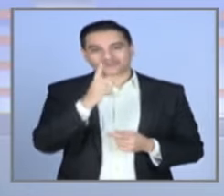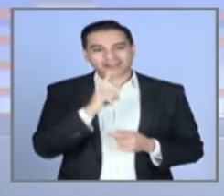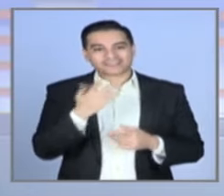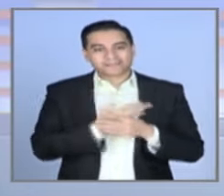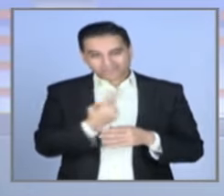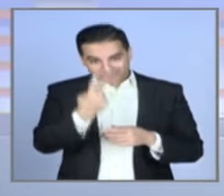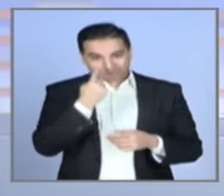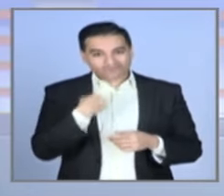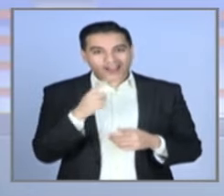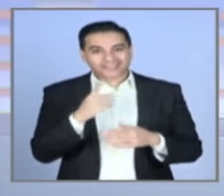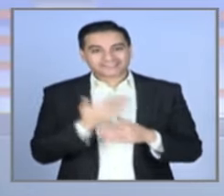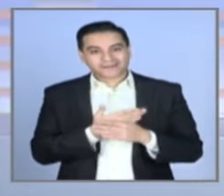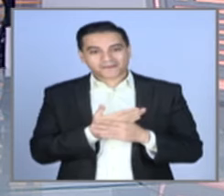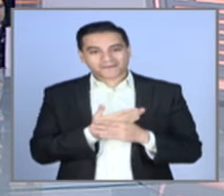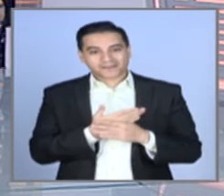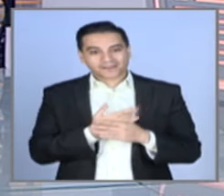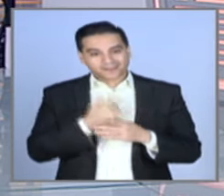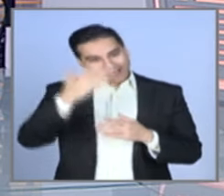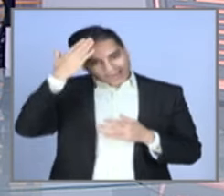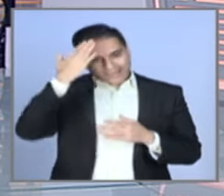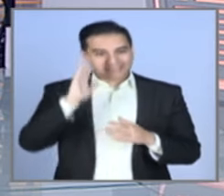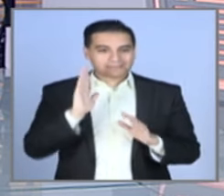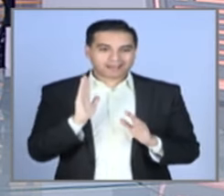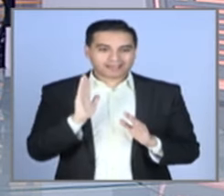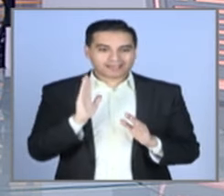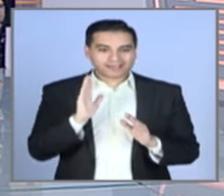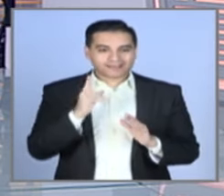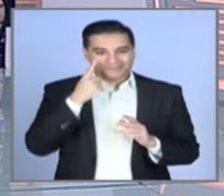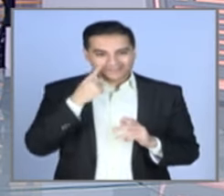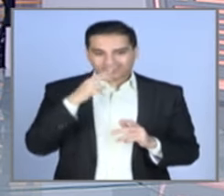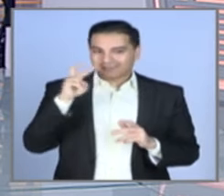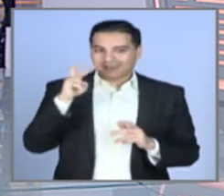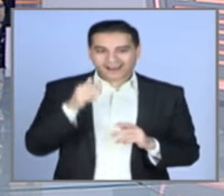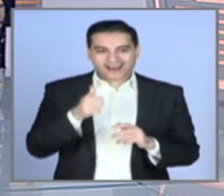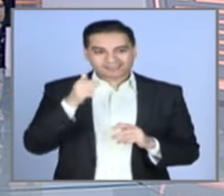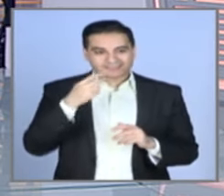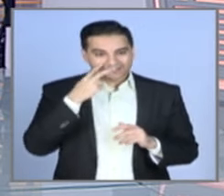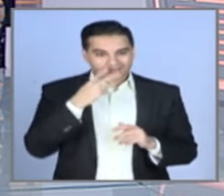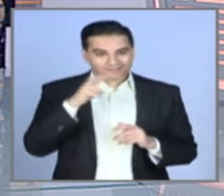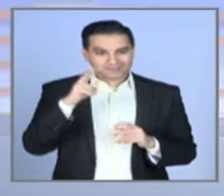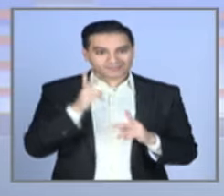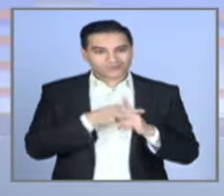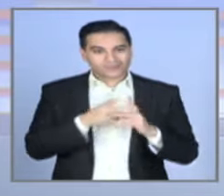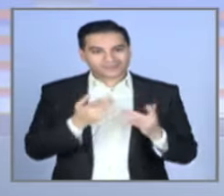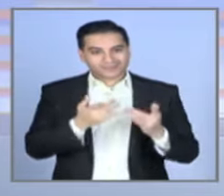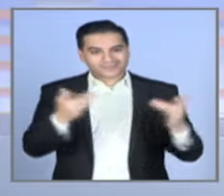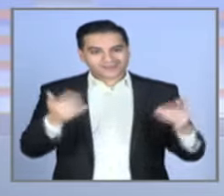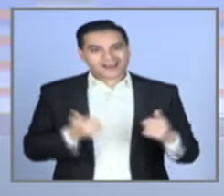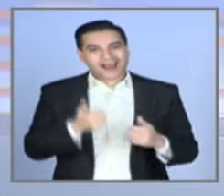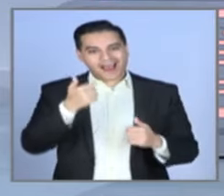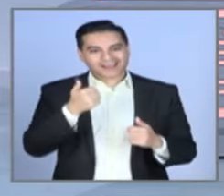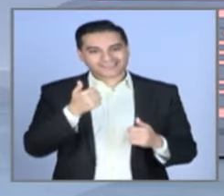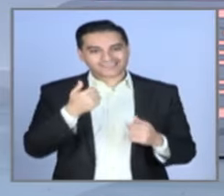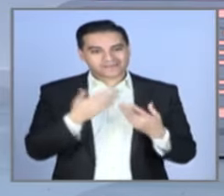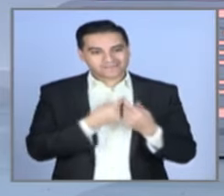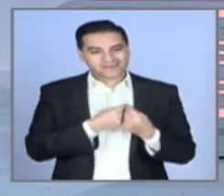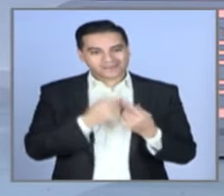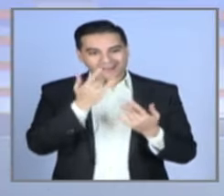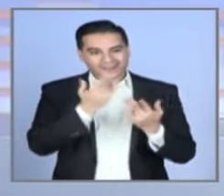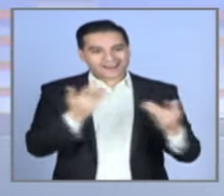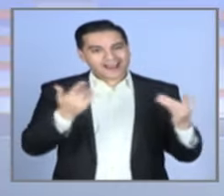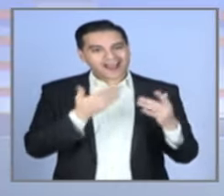مش عايزة تبص لي ليه؟ لا أنت على دماغي بس هناك أحسن. هناك فين؟ هناك. القعده هنا وسط الجمهور صح؟